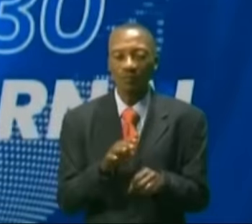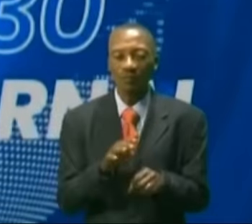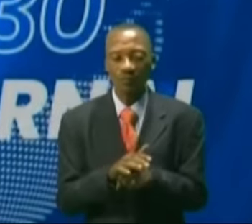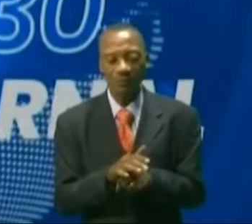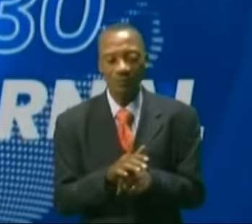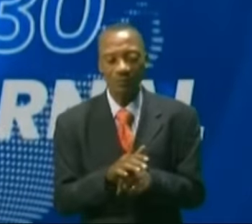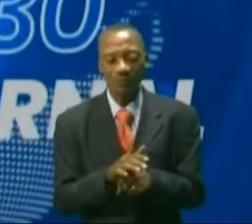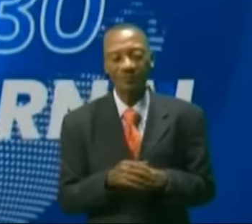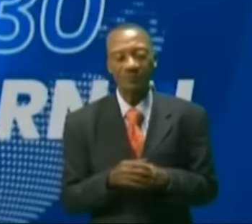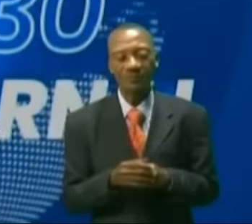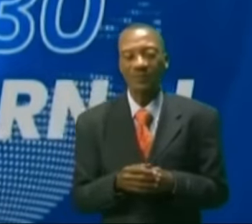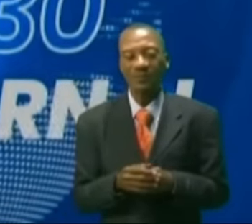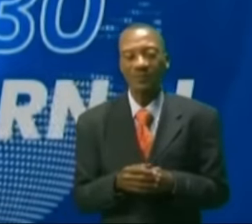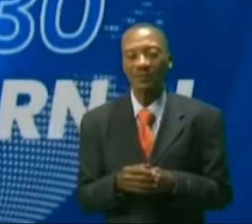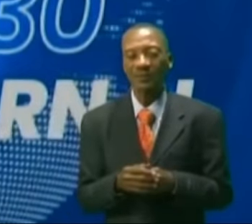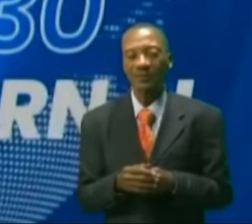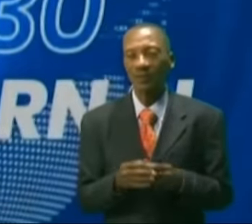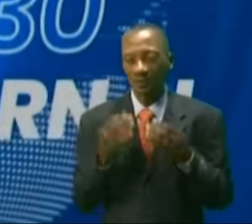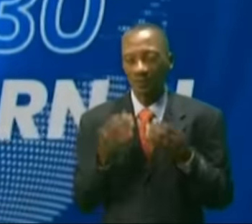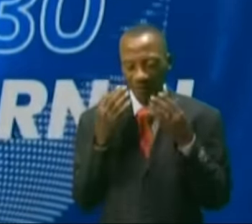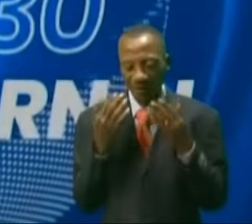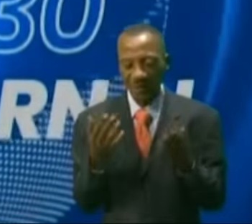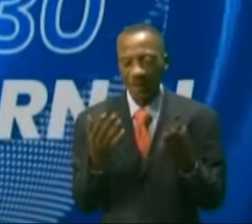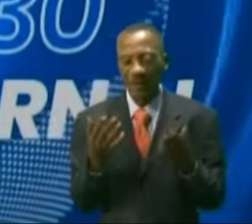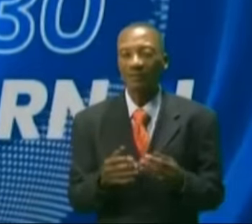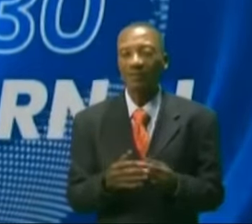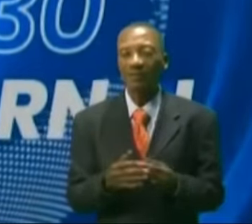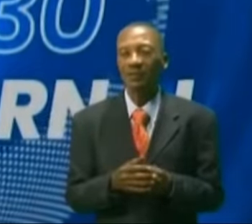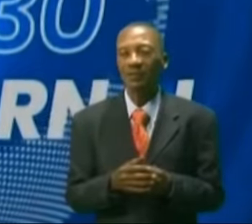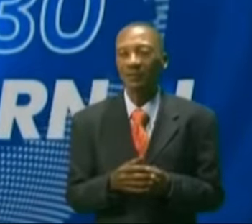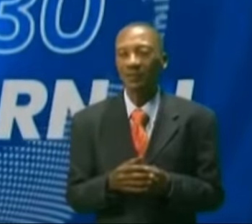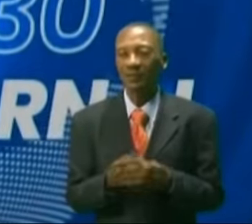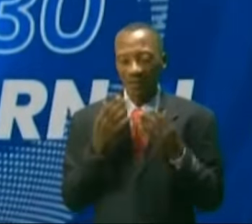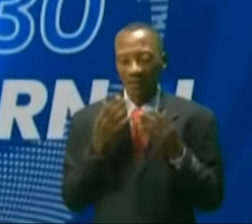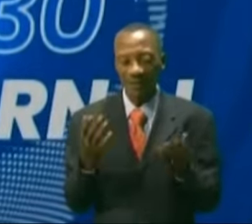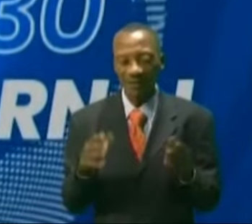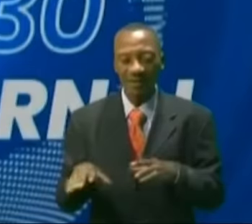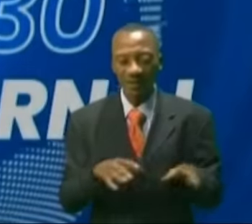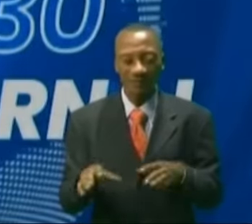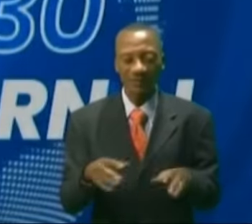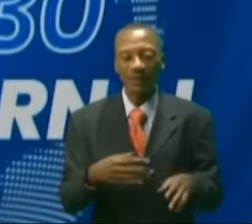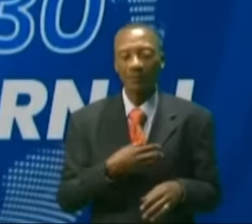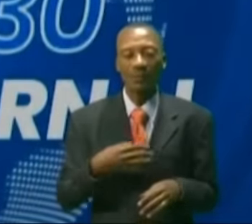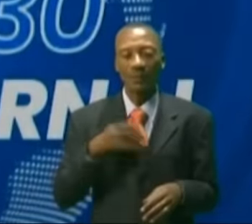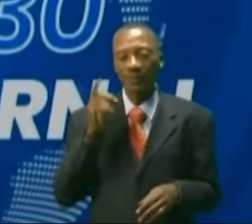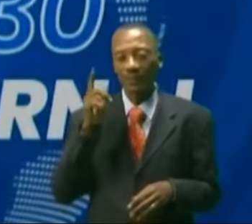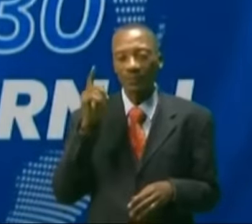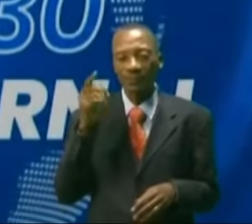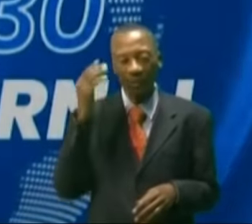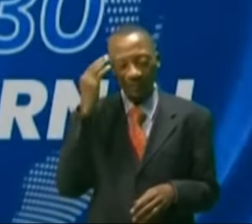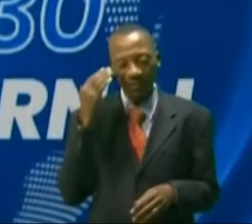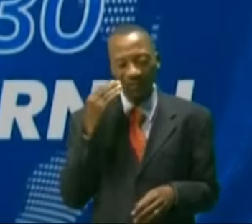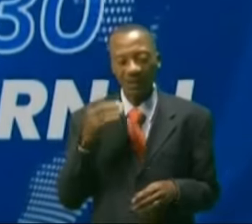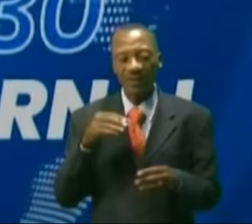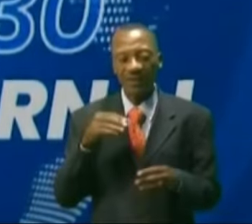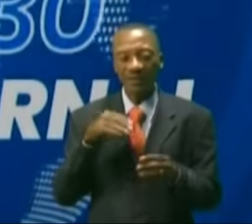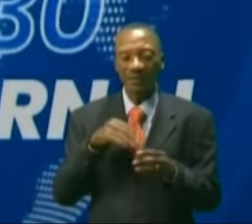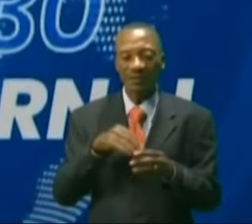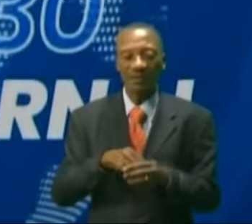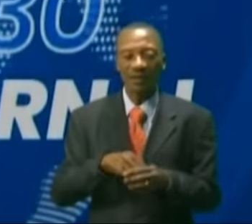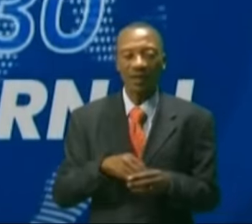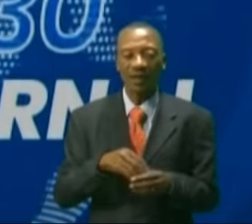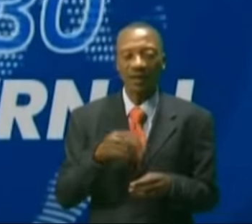Message lancé par la chef du gouvernement sur la place de l'indépendance, Françoise Bourgogne. Là pour les